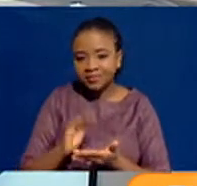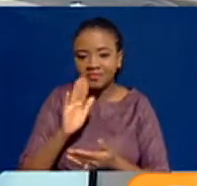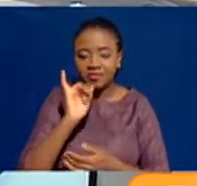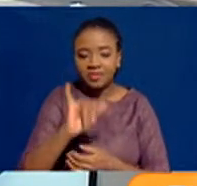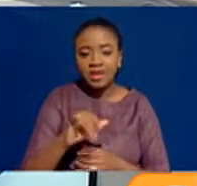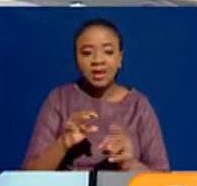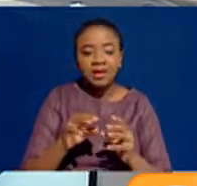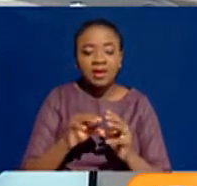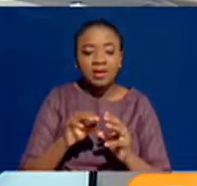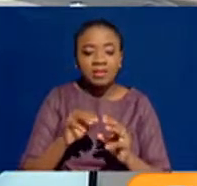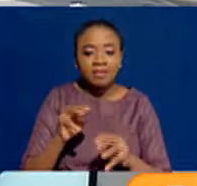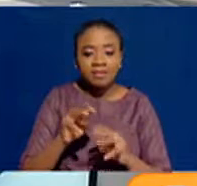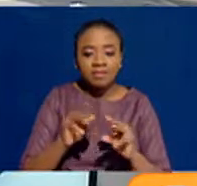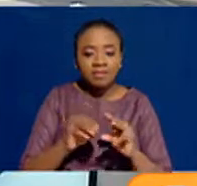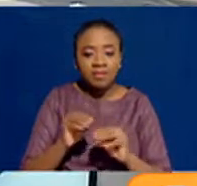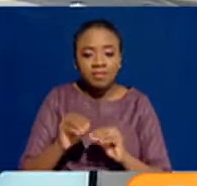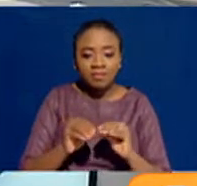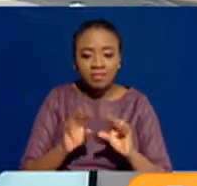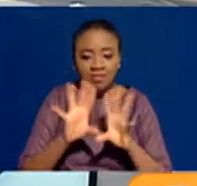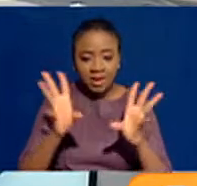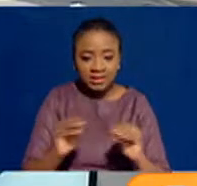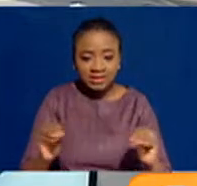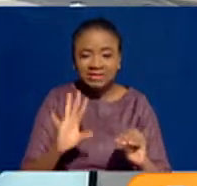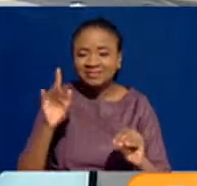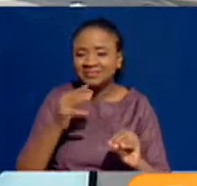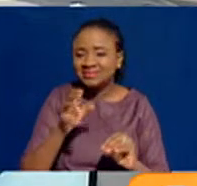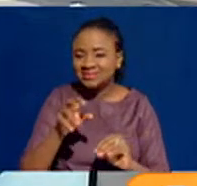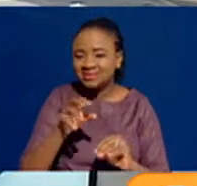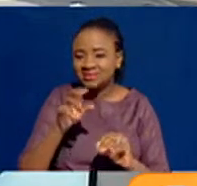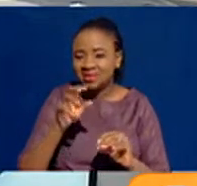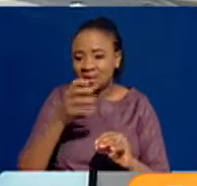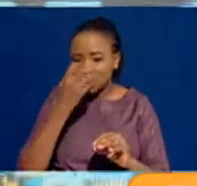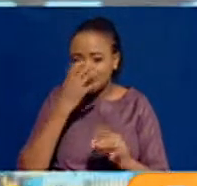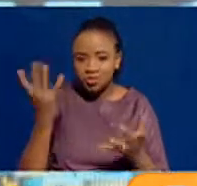hazina za malipo ya uzeeni hapa jijini Nairobi.